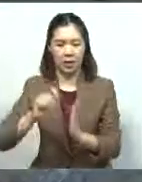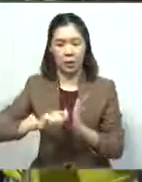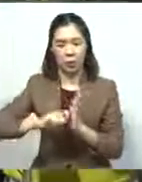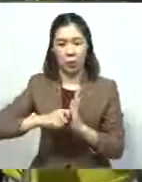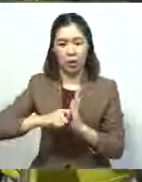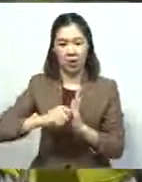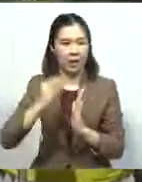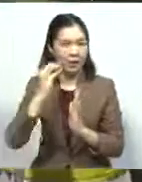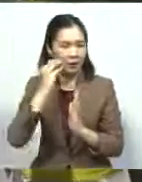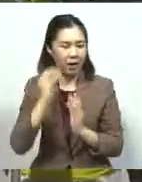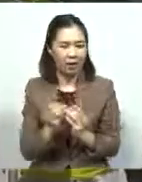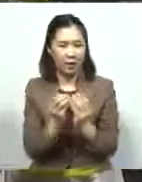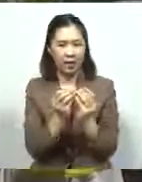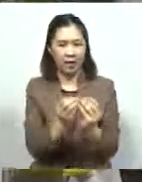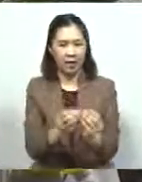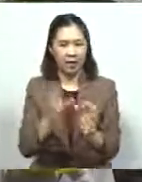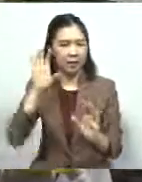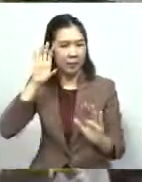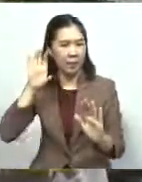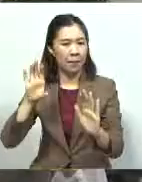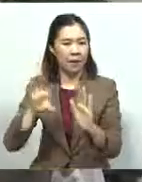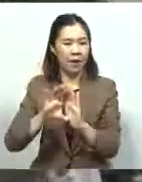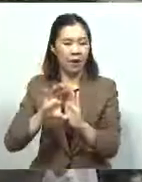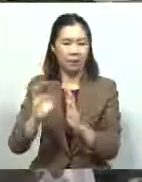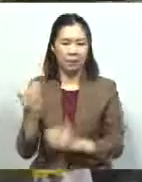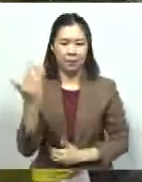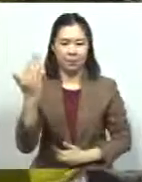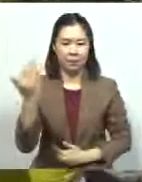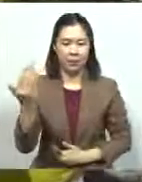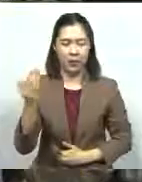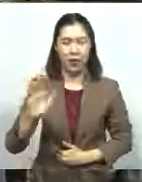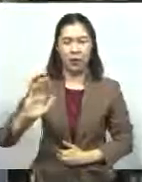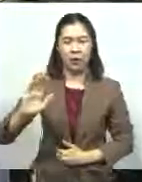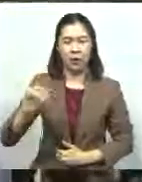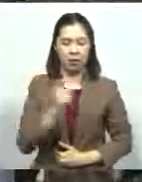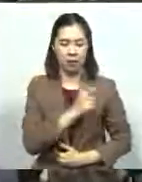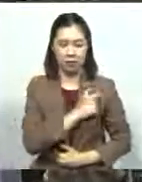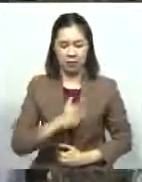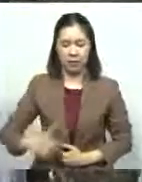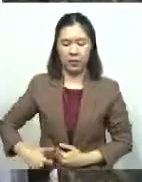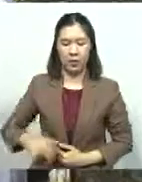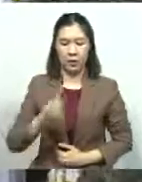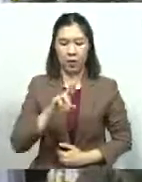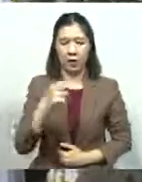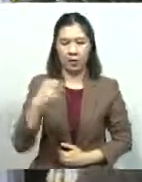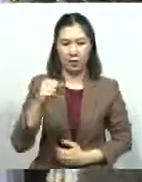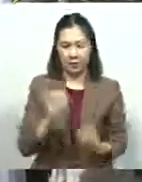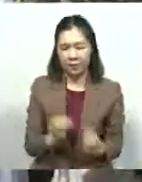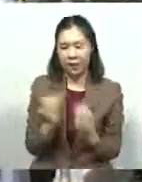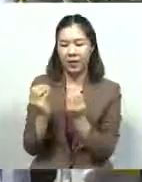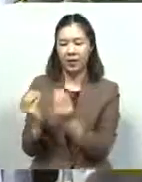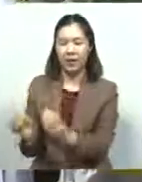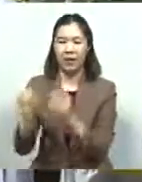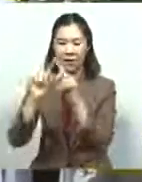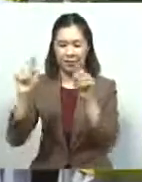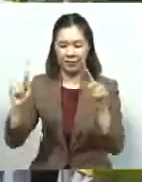านและก็อัญเชิญพระฉายาลักษณ์สมเด็จพระเจ้าอยู่หัวเพื่อนำไปประดิษฐานที่บ้านเพื่อความเป็นสิริมงคลพ